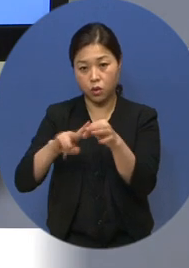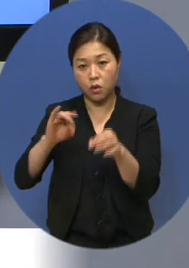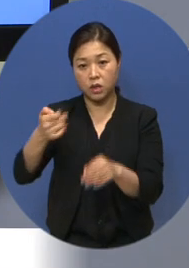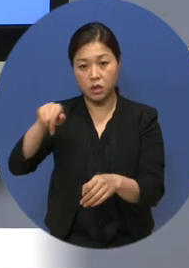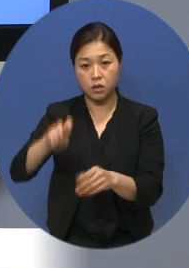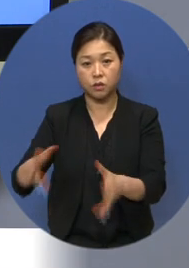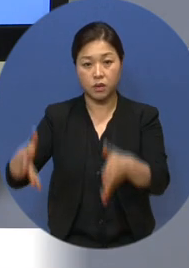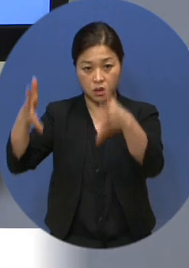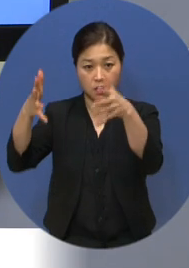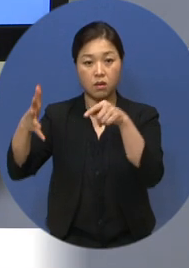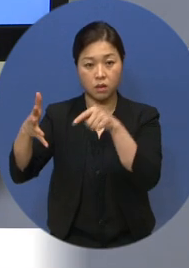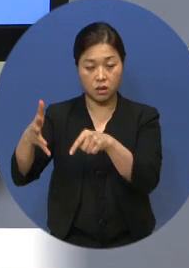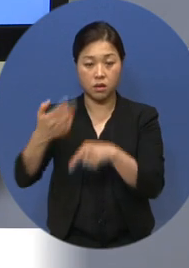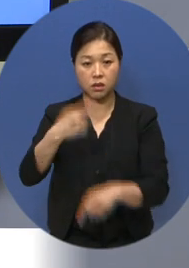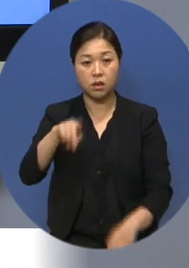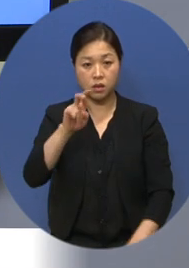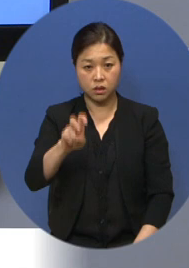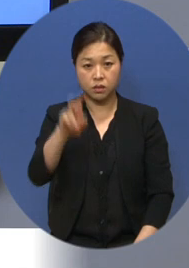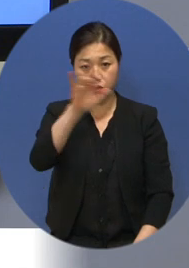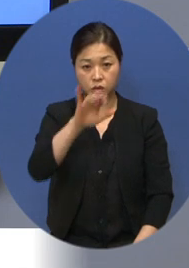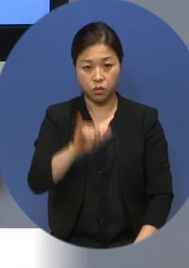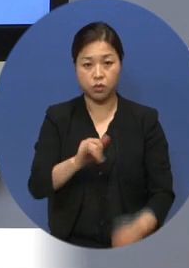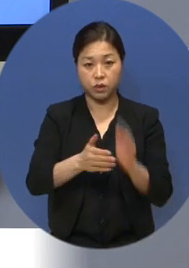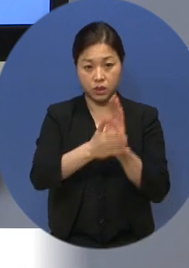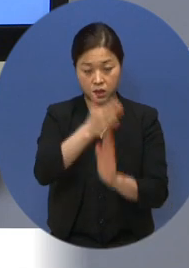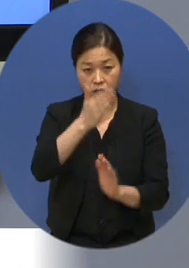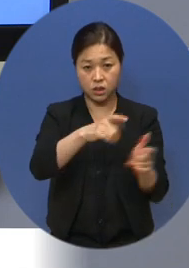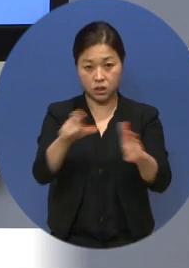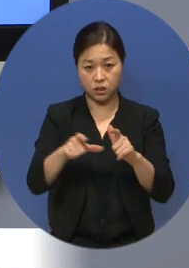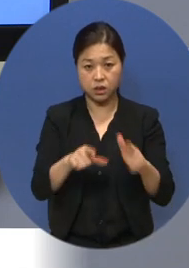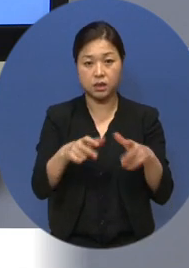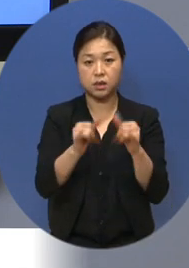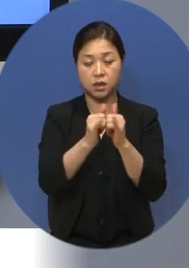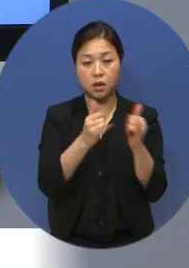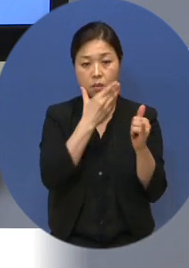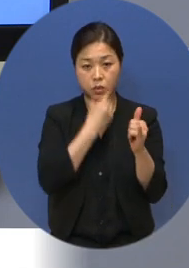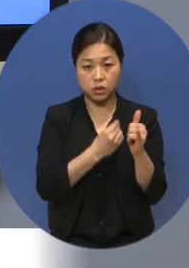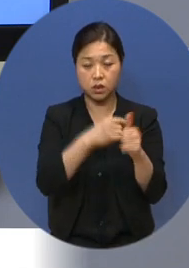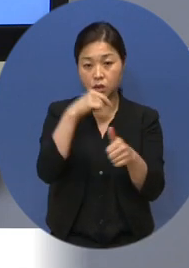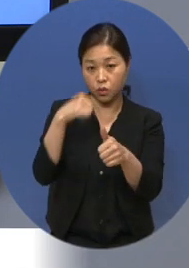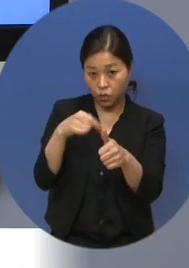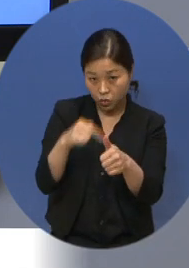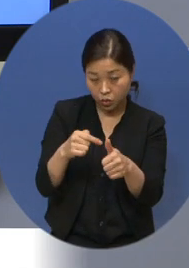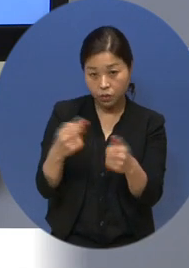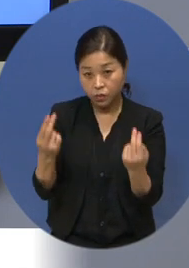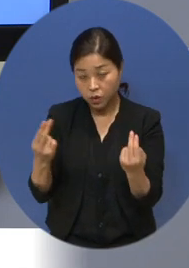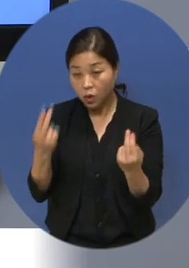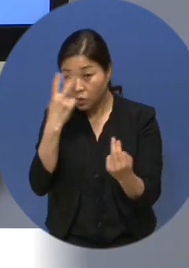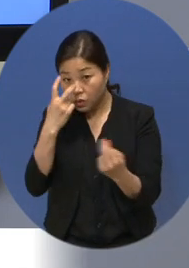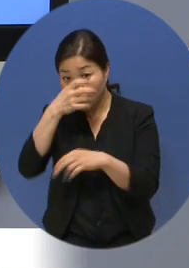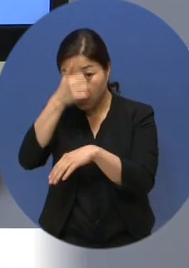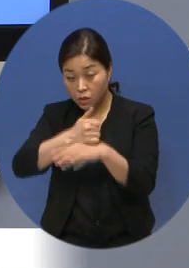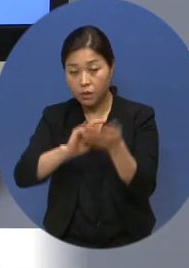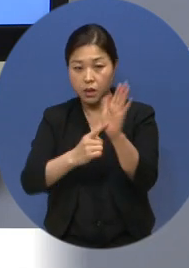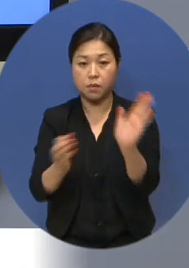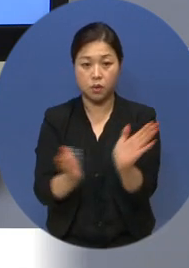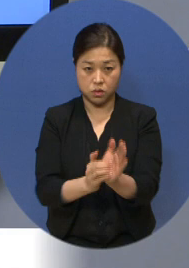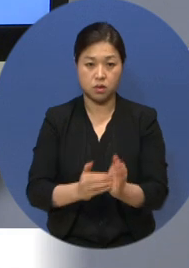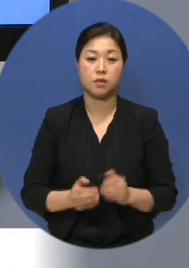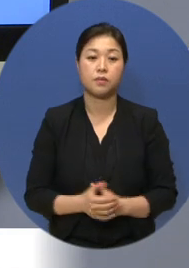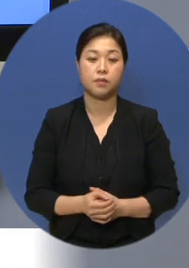에서 2020년 도 전국 시도별 장애인 복지 교육 비교 조사 결과를 발표했습니다